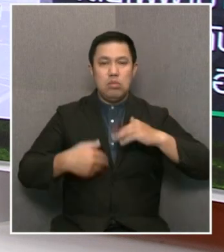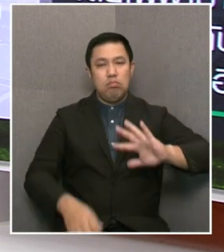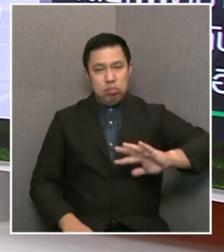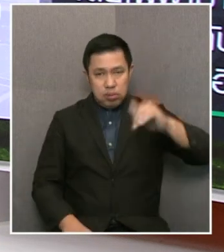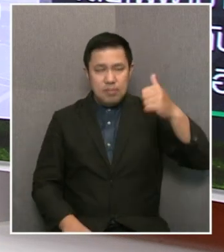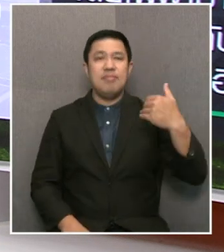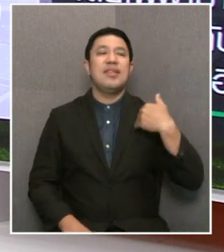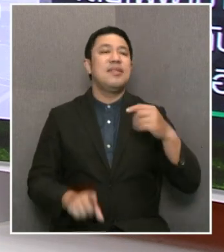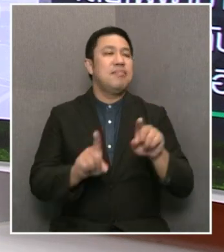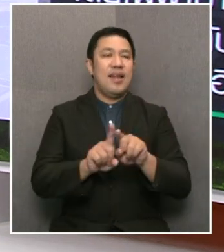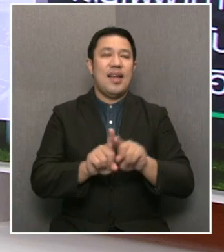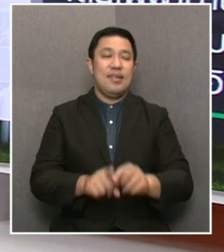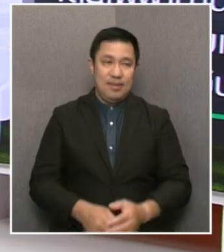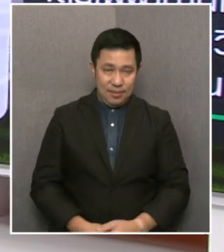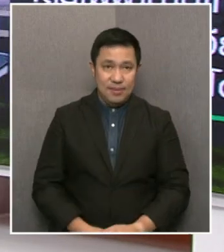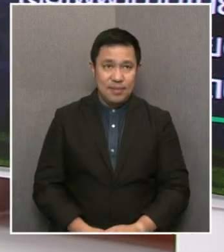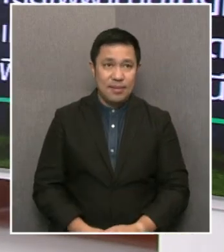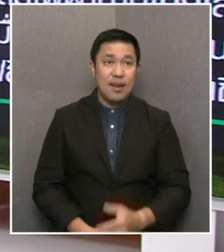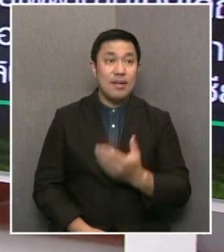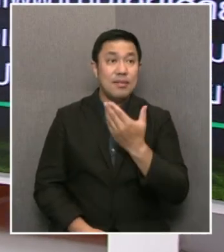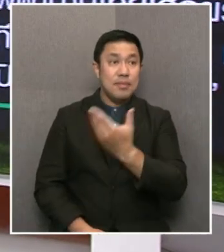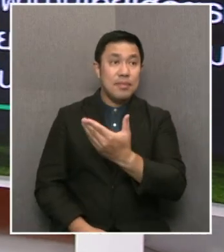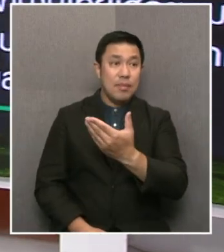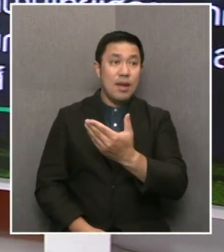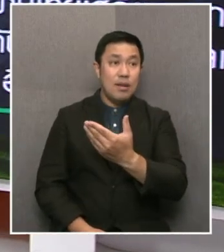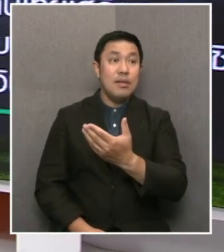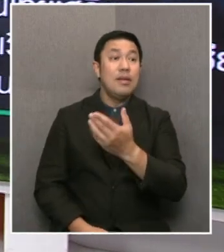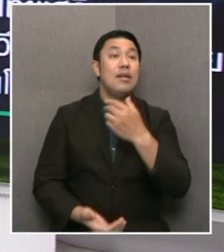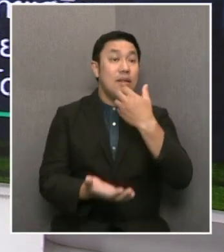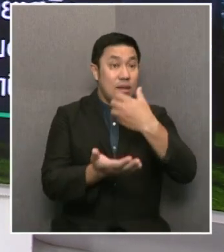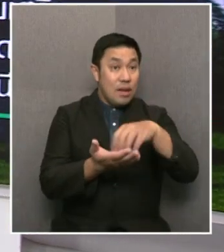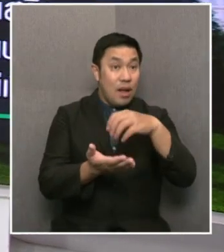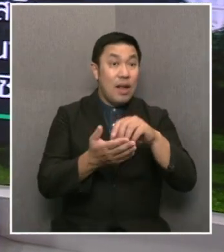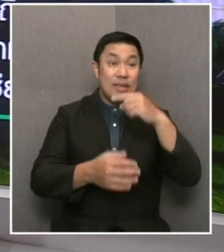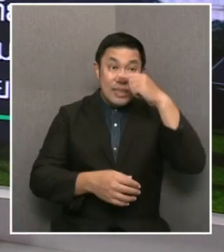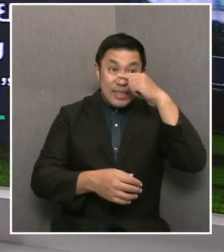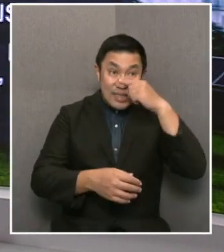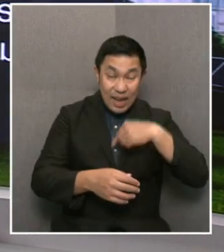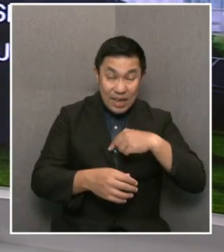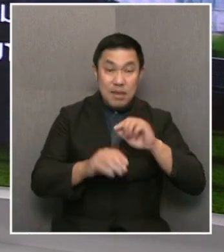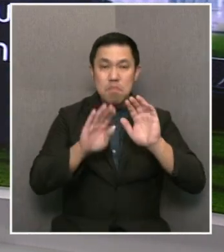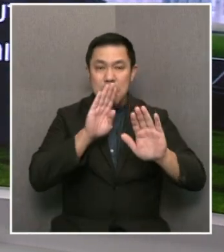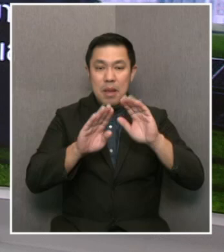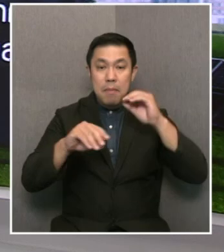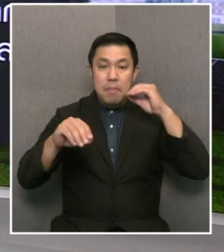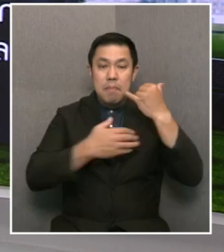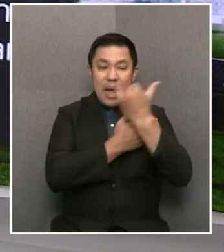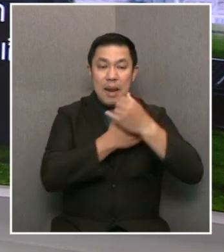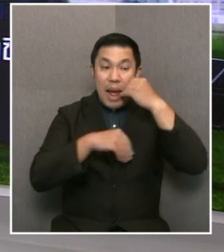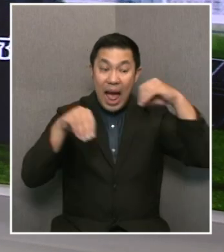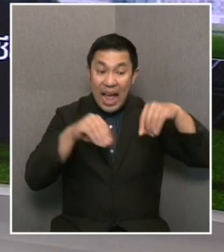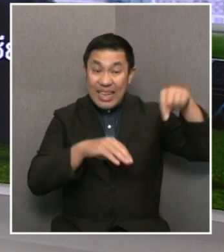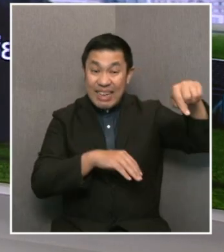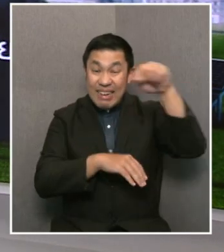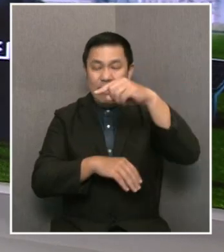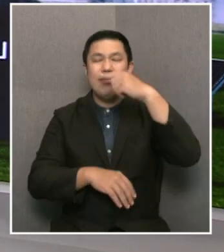ได้ด้วยเช่นกันนะคะโดยท่านนายกพูดถึงเรื่องของพลังงานเอาไว้ค่ะบอกว่าถ้าเทียบไทยเรากับประเทศเพื่อนบ้านถือว่าเรามีความพร้อมมาก